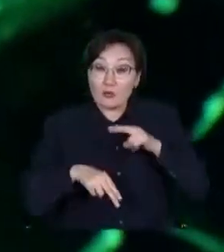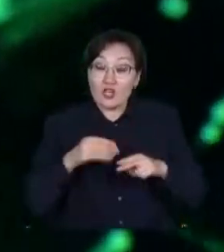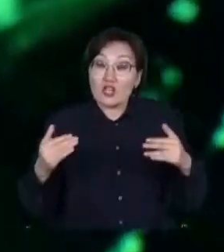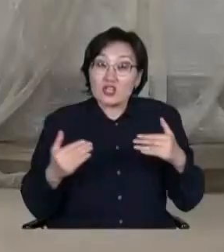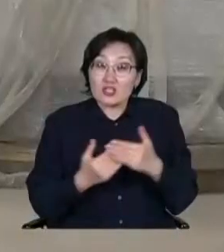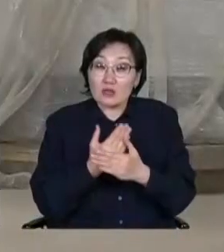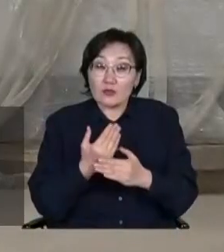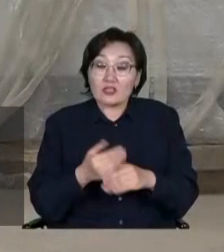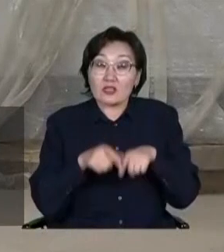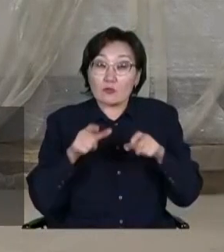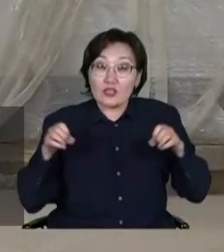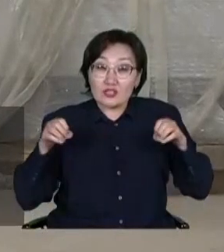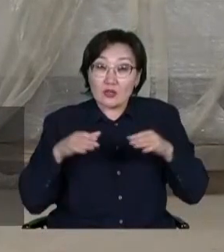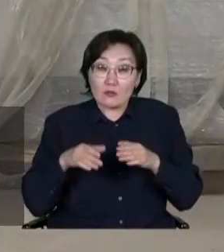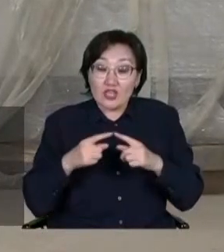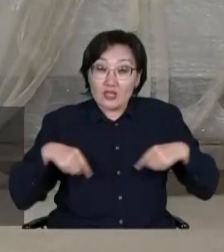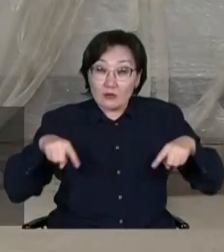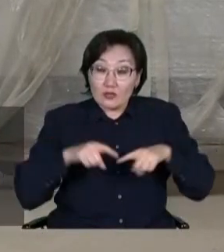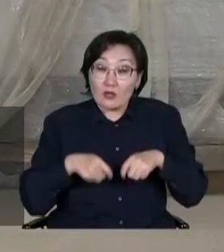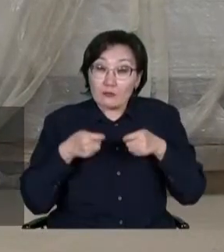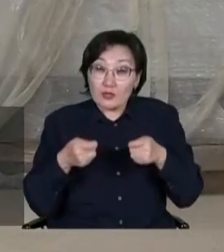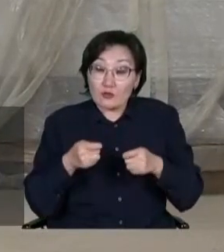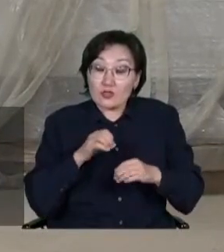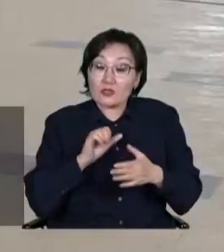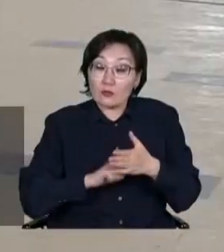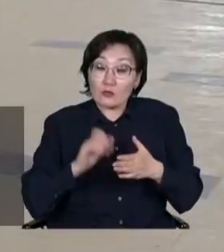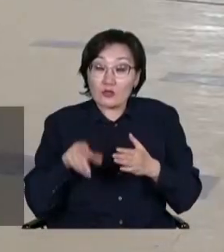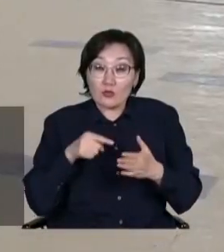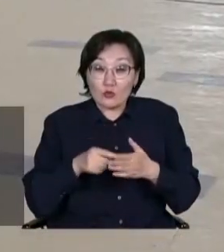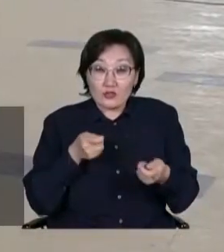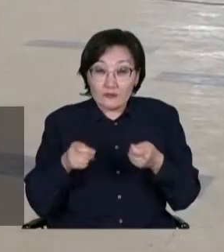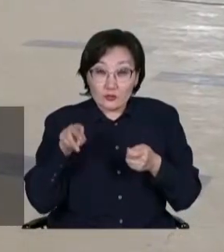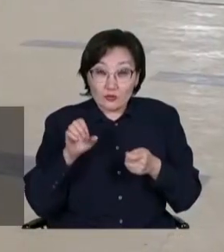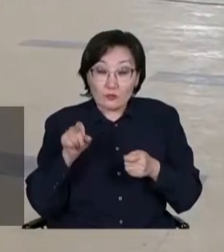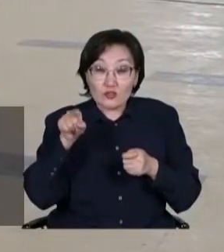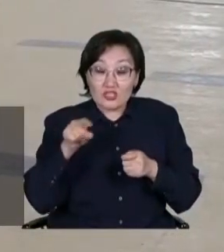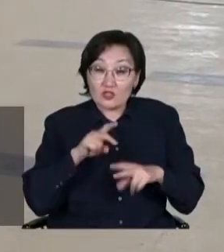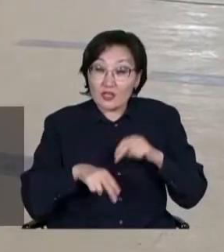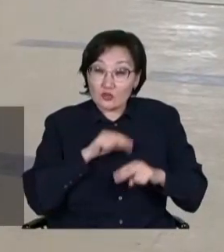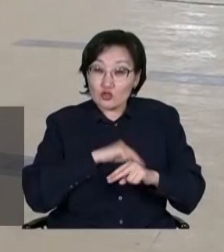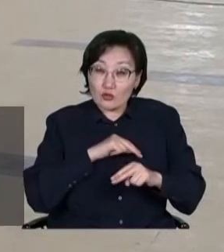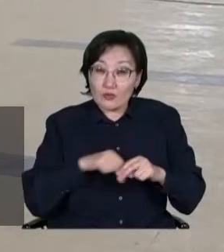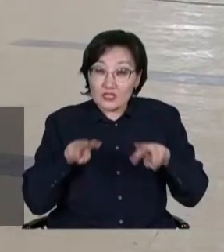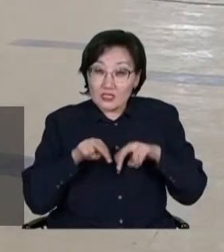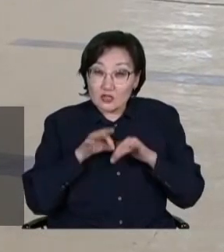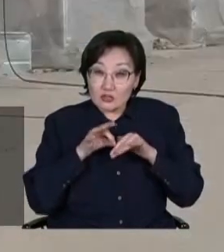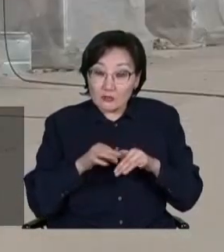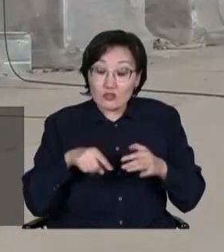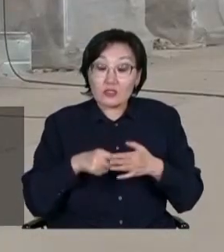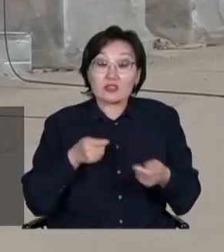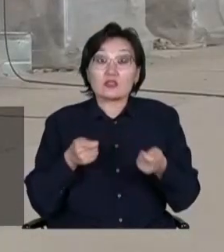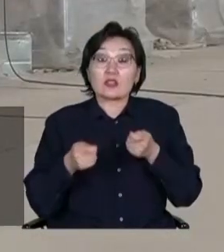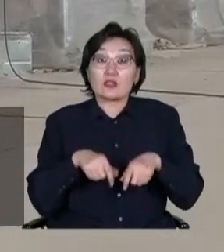жаңа жолаушылар терминалының берілуі себеп болмақ. Күні кеше қала әкімі Ерболат Досаев ондағы құрылыс жұмысын тексерді. Шаһар